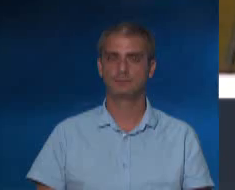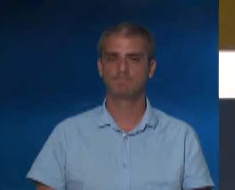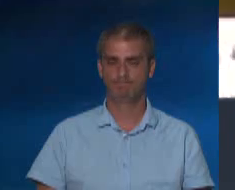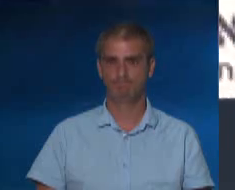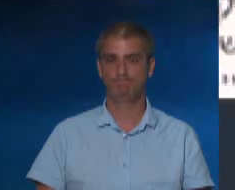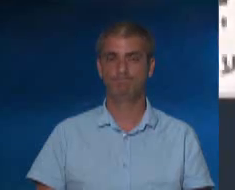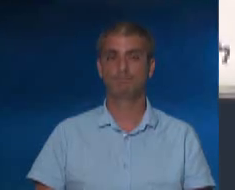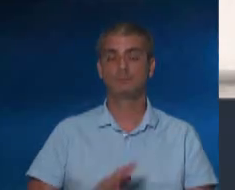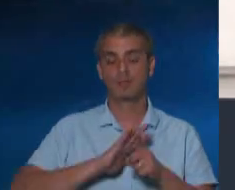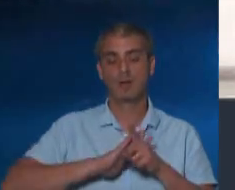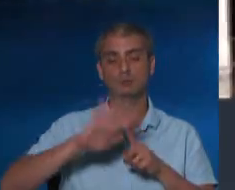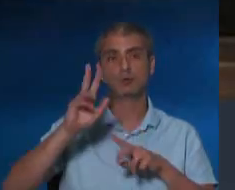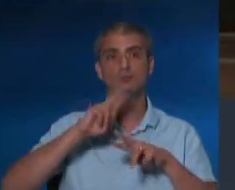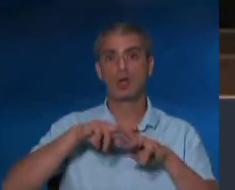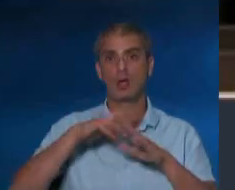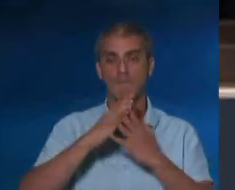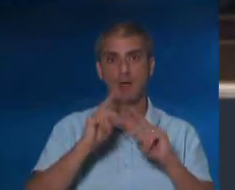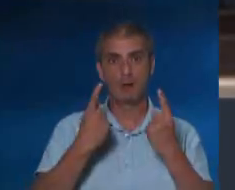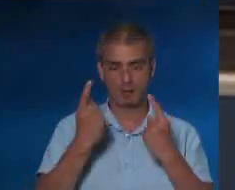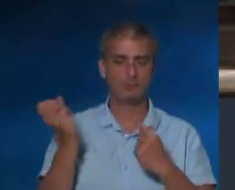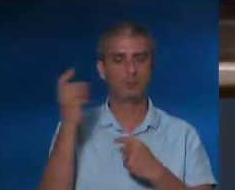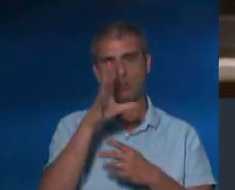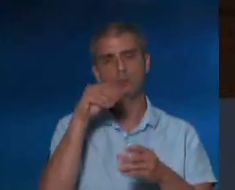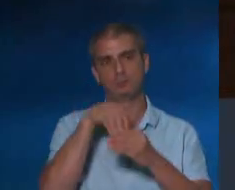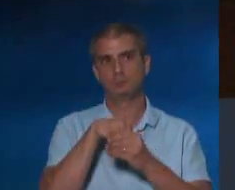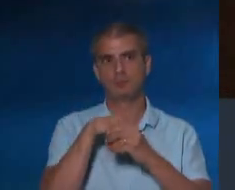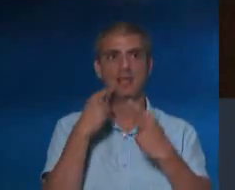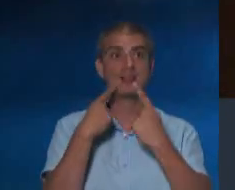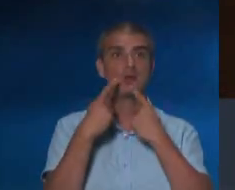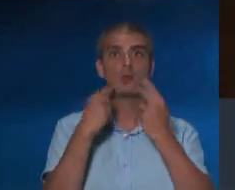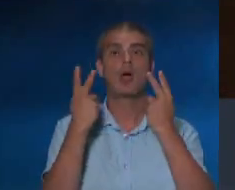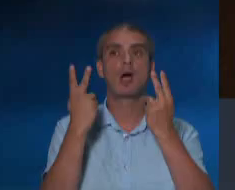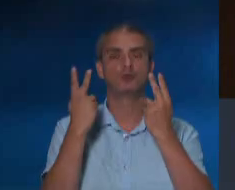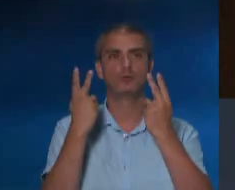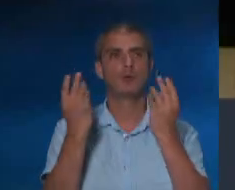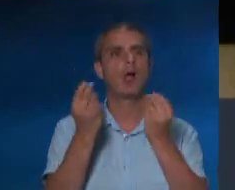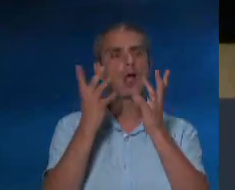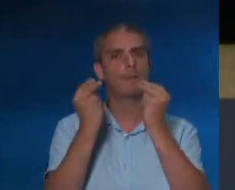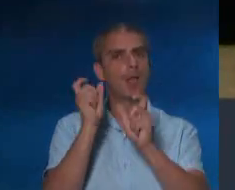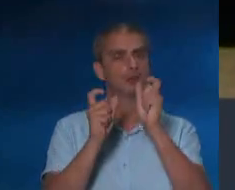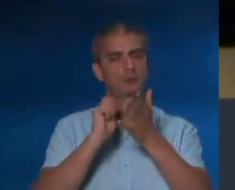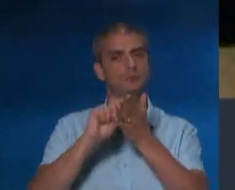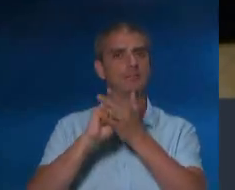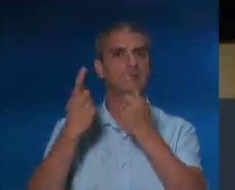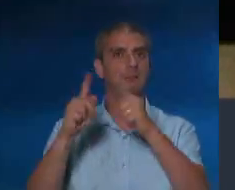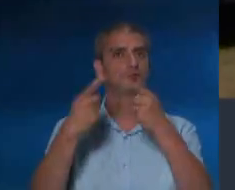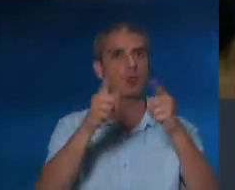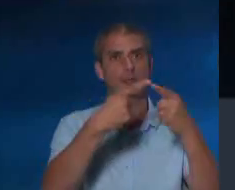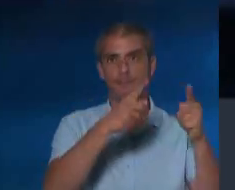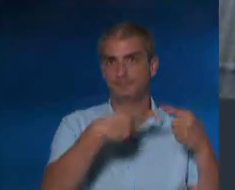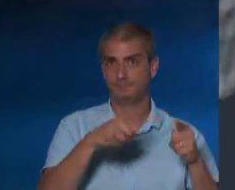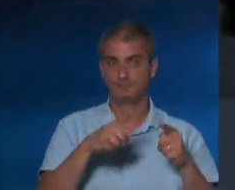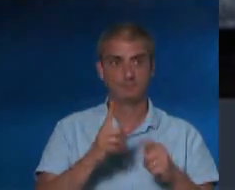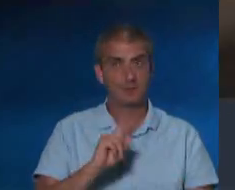וכך 5 חודשים לאחר המקרה, באו לקחת חלק בדיון החשוב, גורמים רבים מהמשרדים השונים.